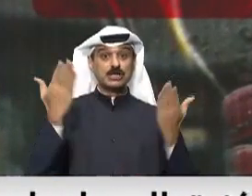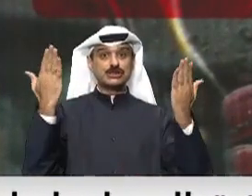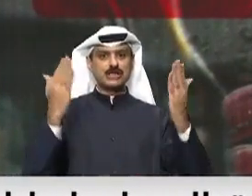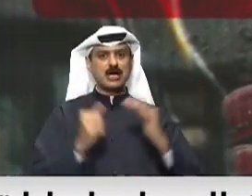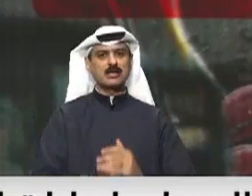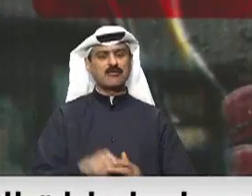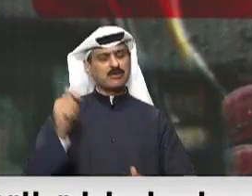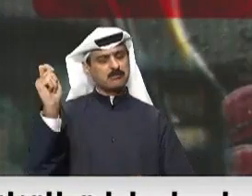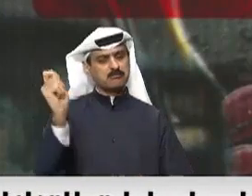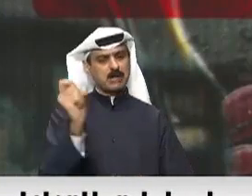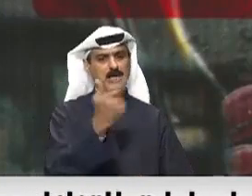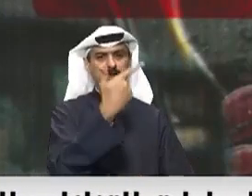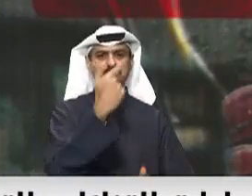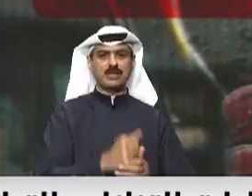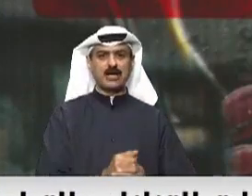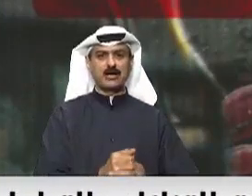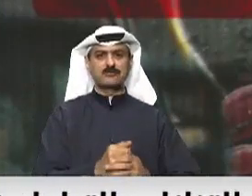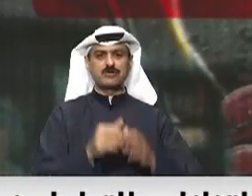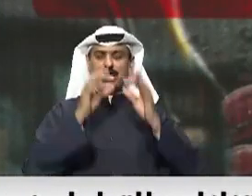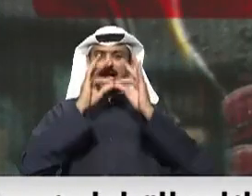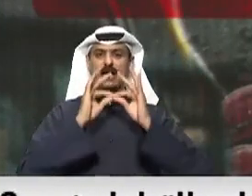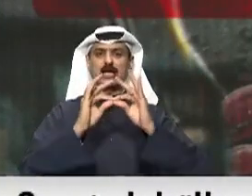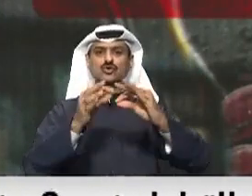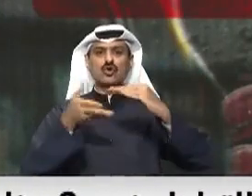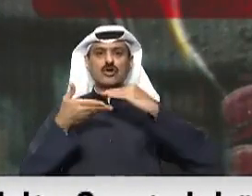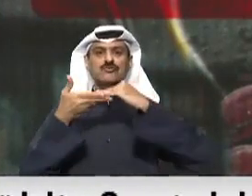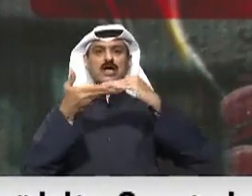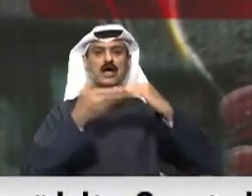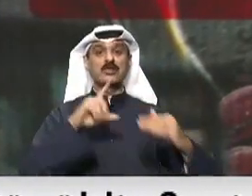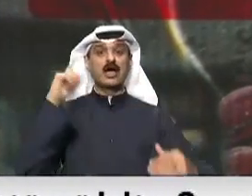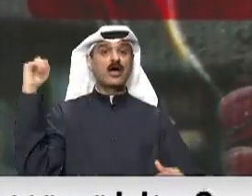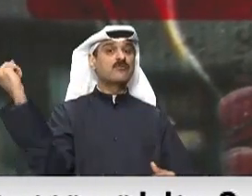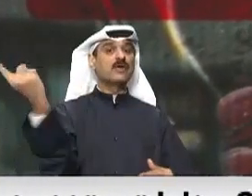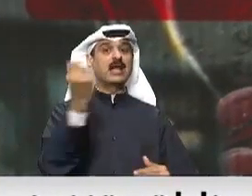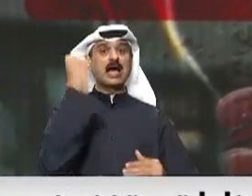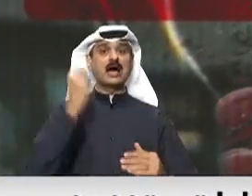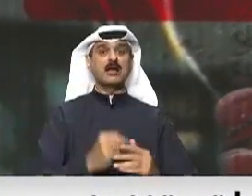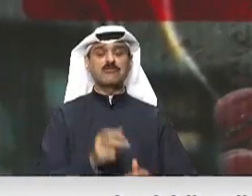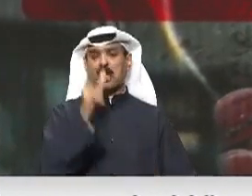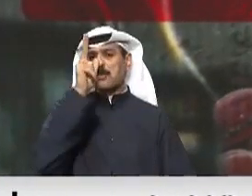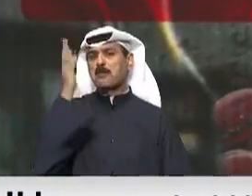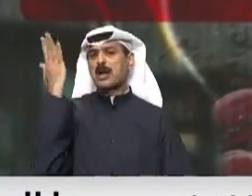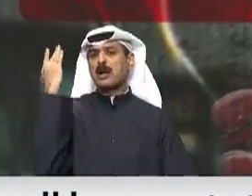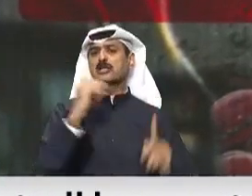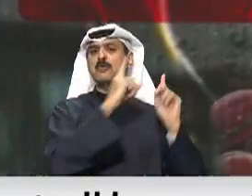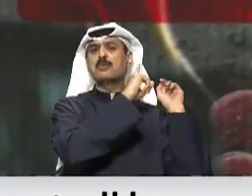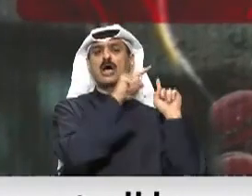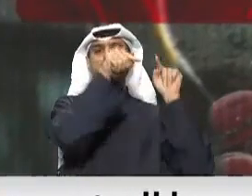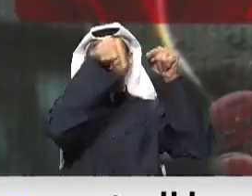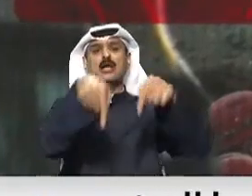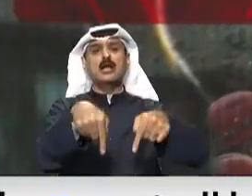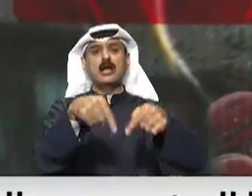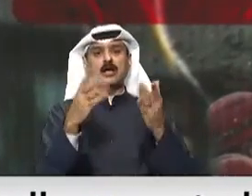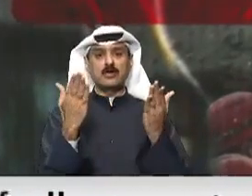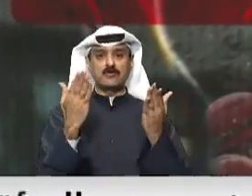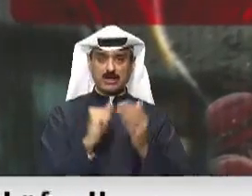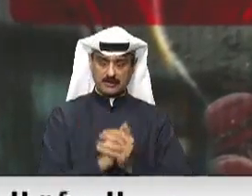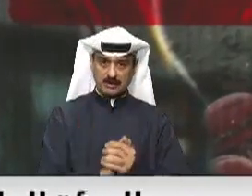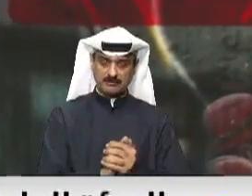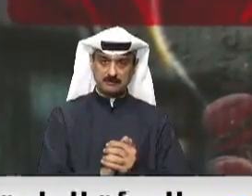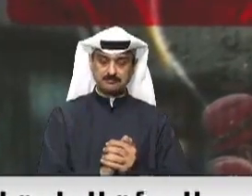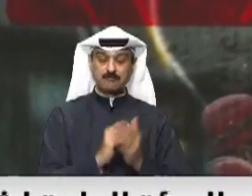مد يد العون لإخوانها وأشقائها في كافة الدول منذ القديم وحتى يرث الله الأرض ومن عليها.